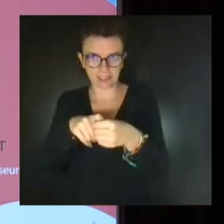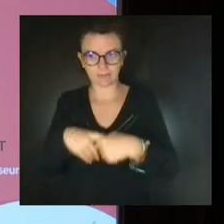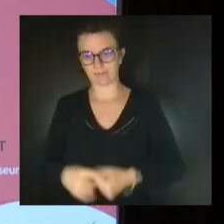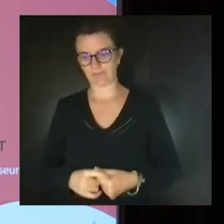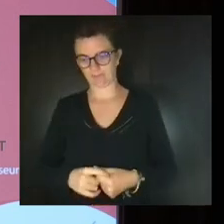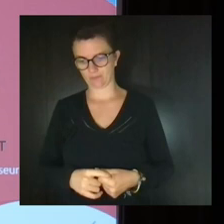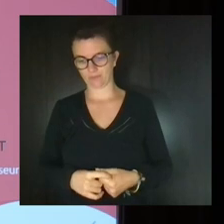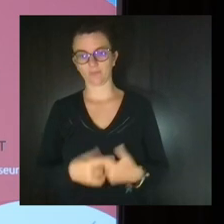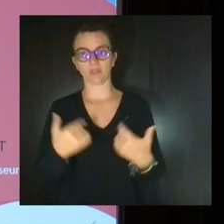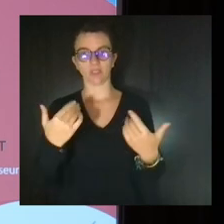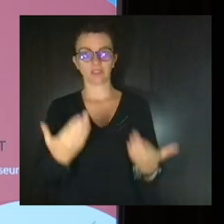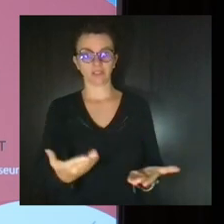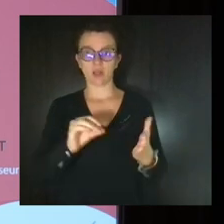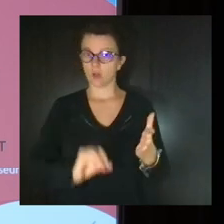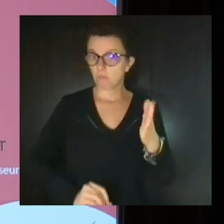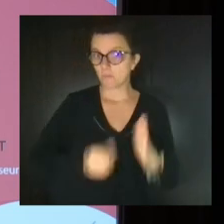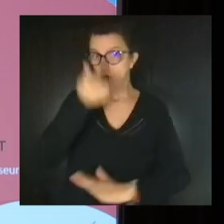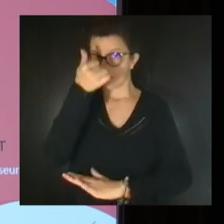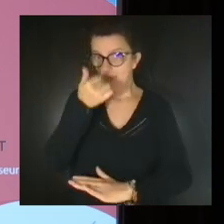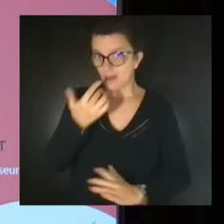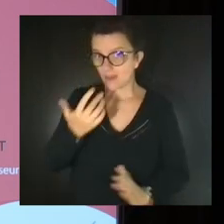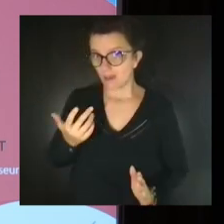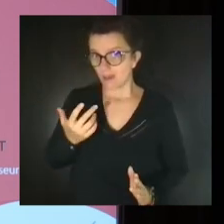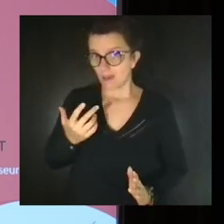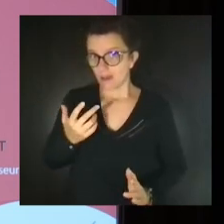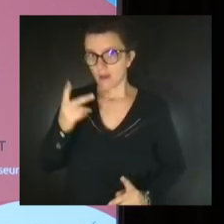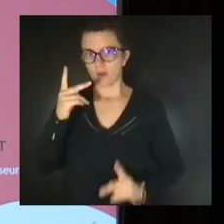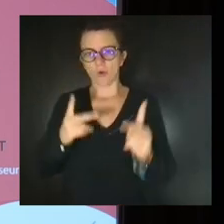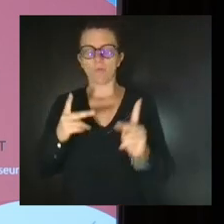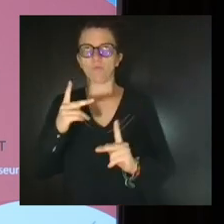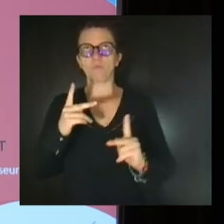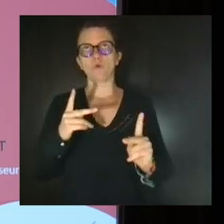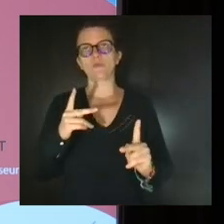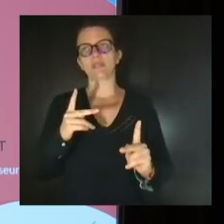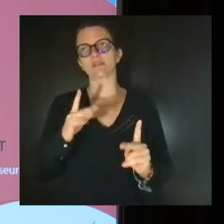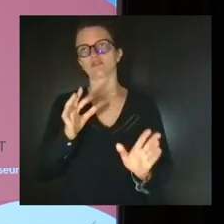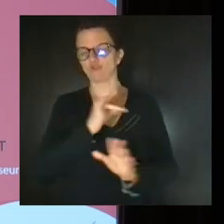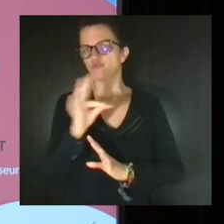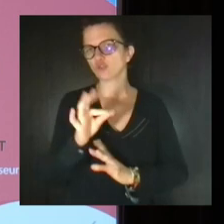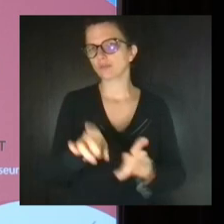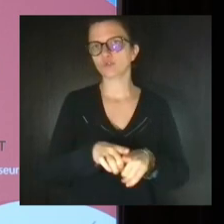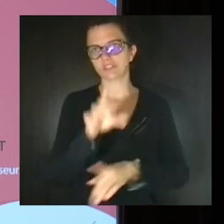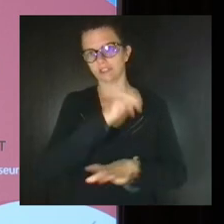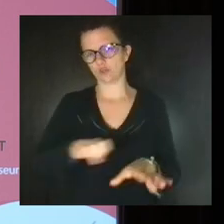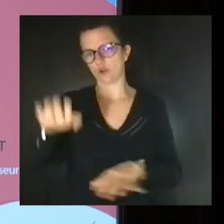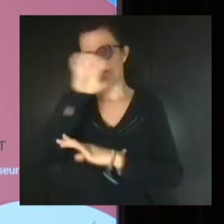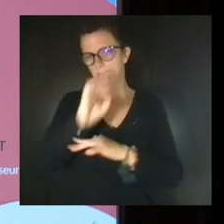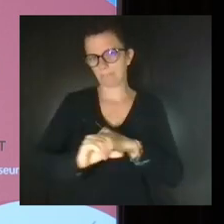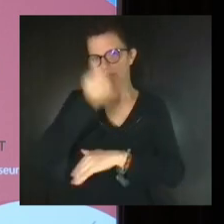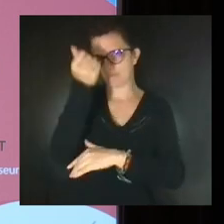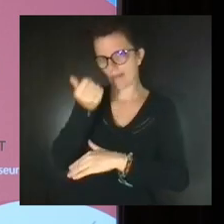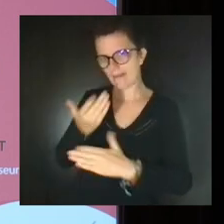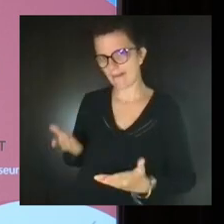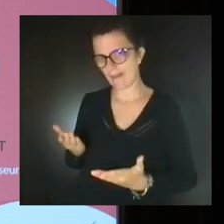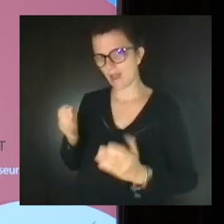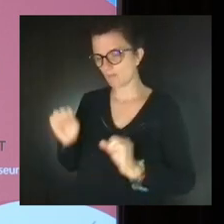qui sera le premier du genre. Peut-être en France, en tous les cas, peut-être même en Europe. Est-ce que vous pourriez